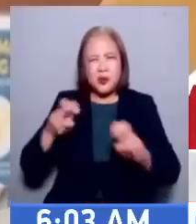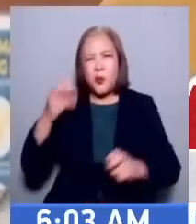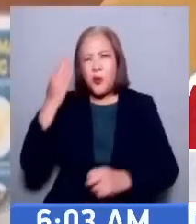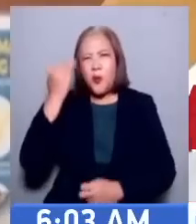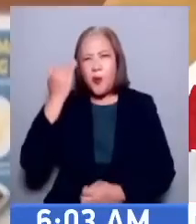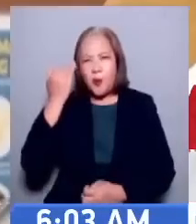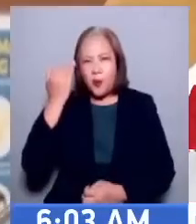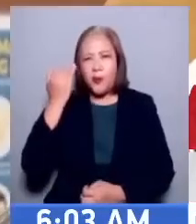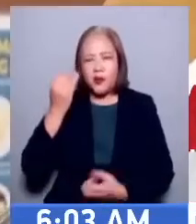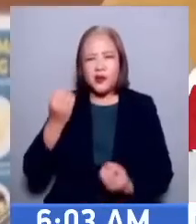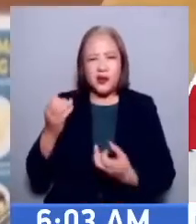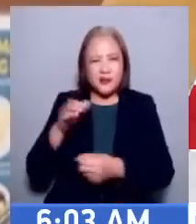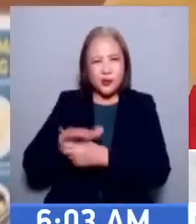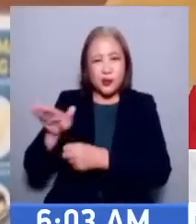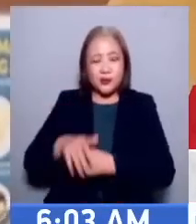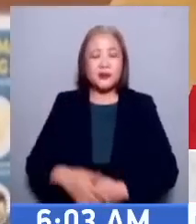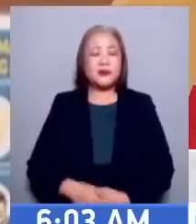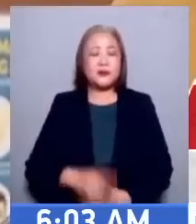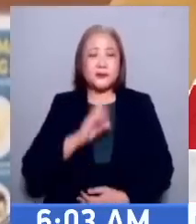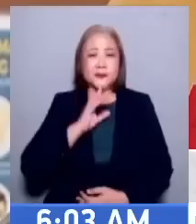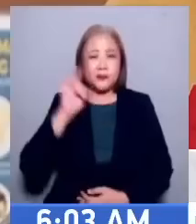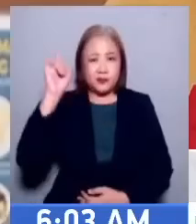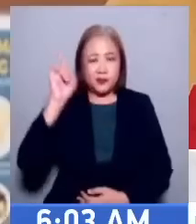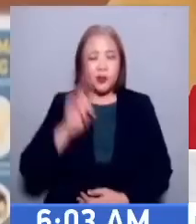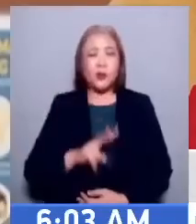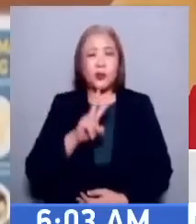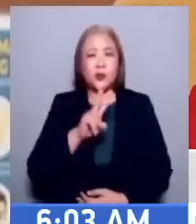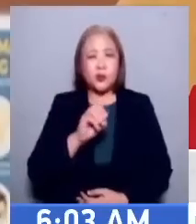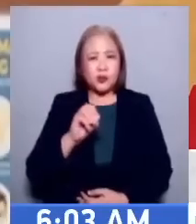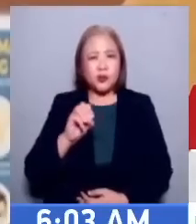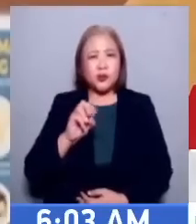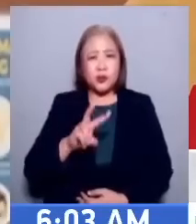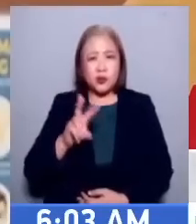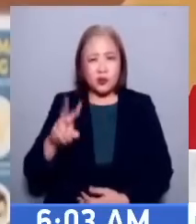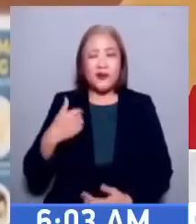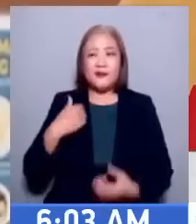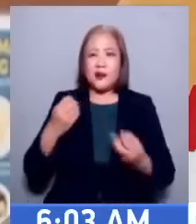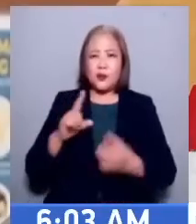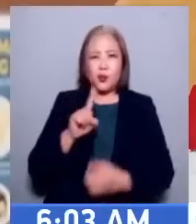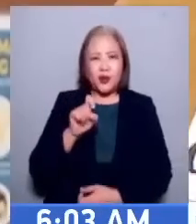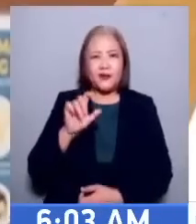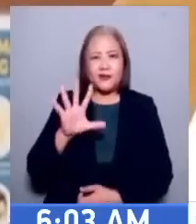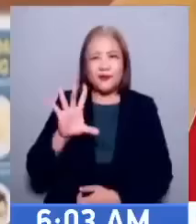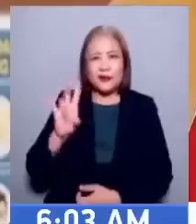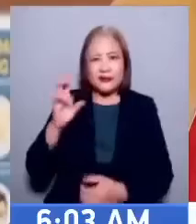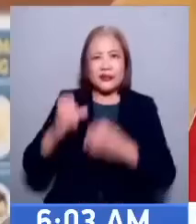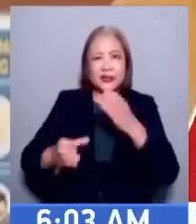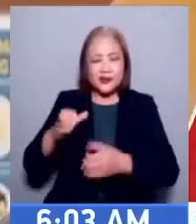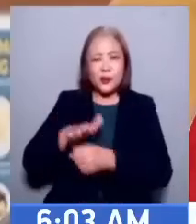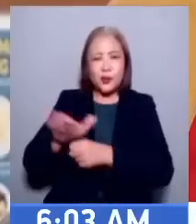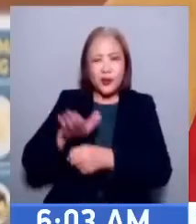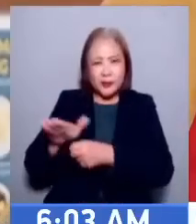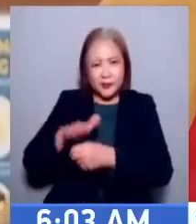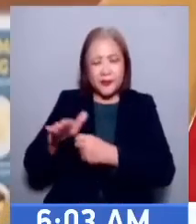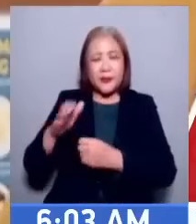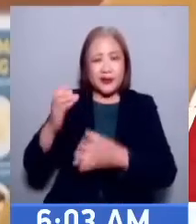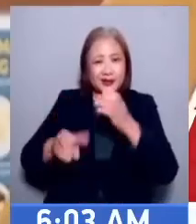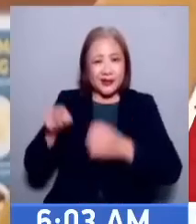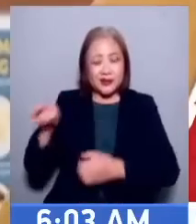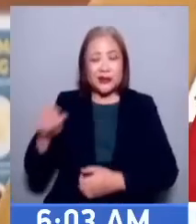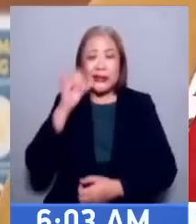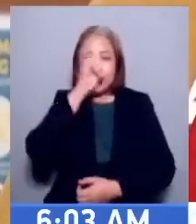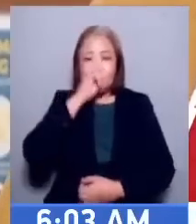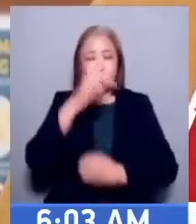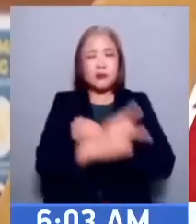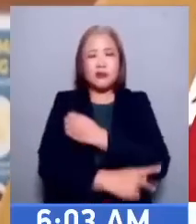2022 is mayroon kaming 157 rape cases sa Iloilo Province na yun ang pinag-aaralan namin ngayon. Ano yung